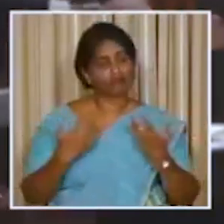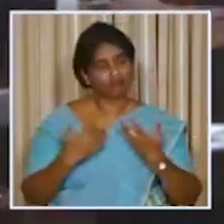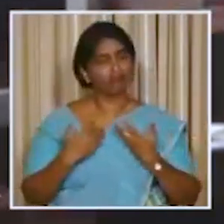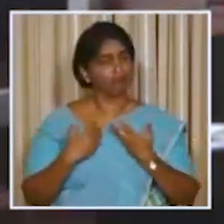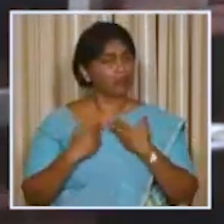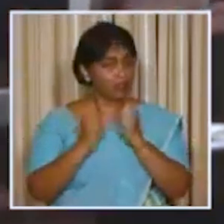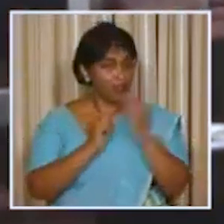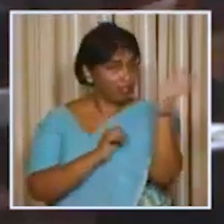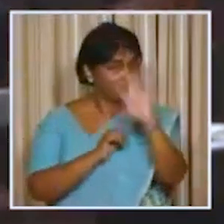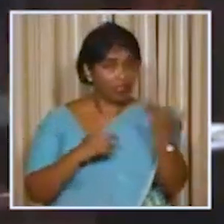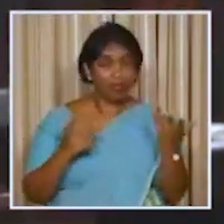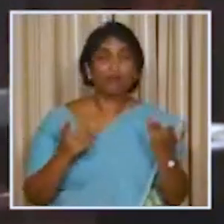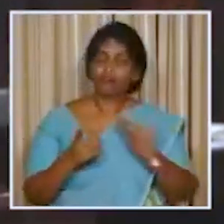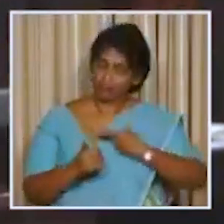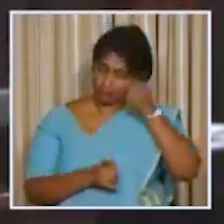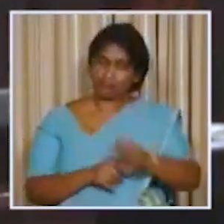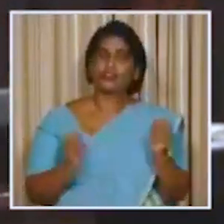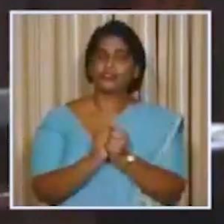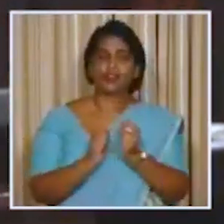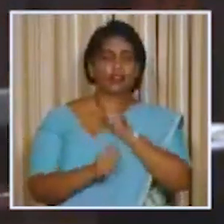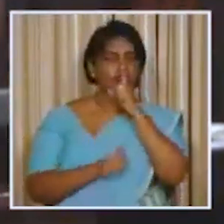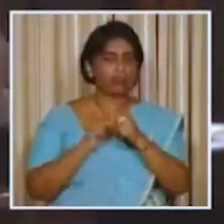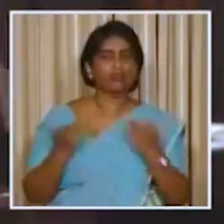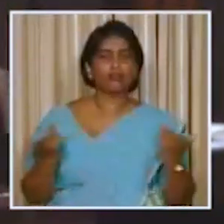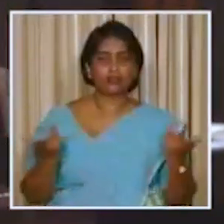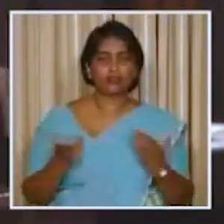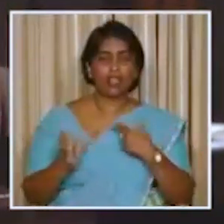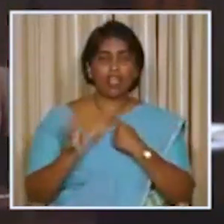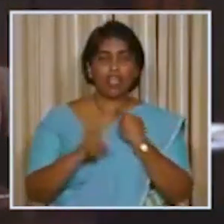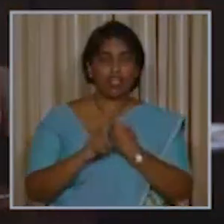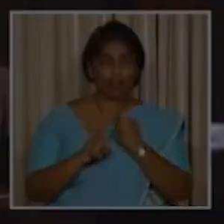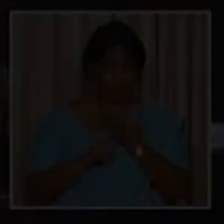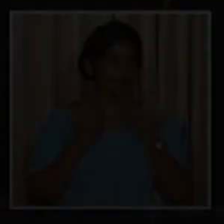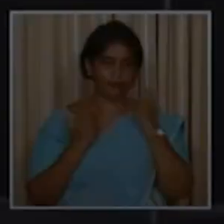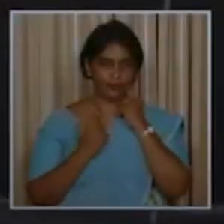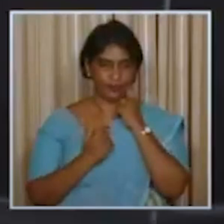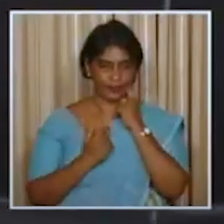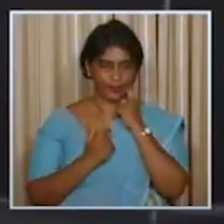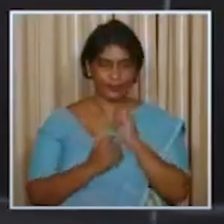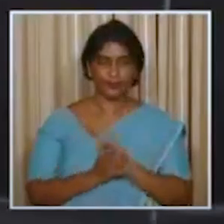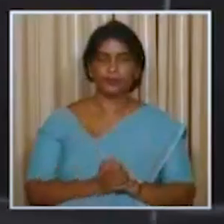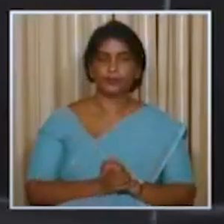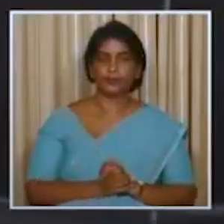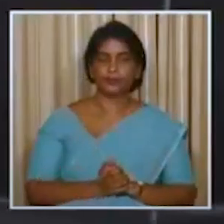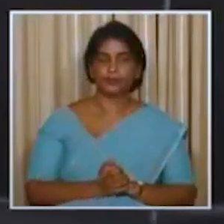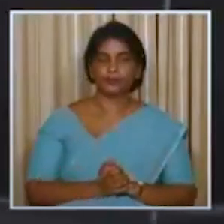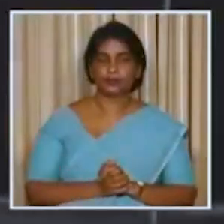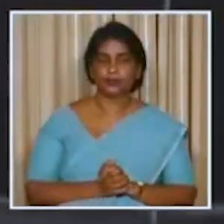இன்று அவருடைய சத்தத்தையும் காணவில்லை. ஏன் கருணாம்மான் என்று சொல்லி உங்களுடைய கட்சியிலே தேர்தலில் போட்டி போட்டு வரும்